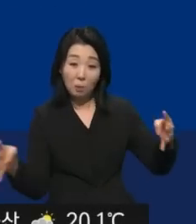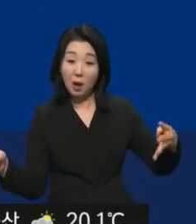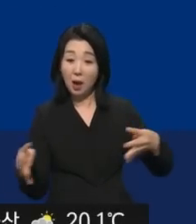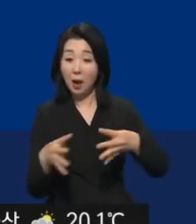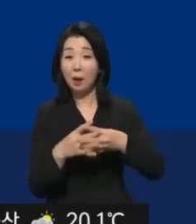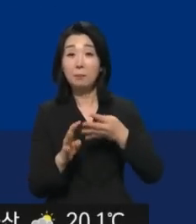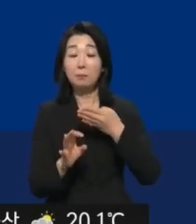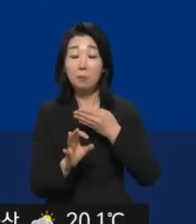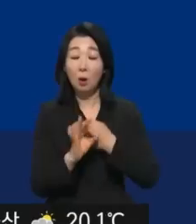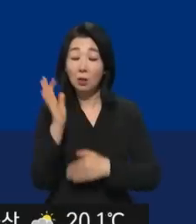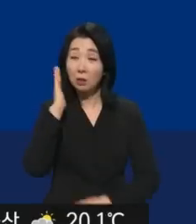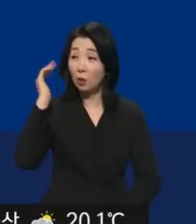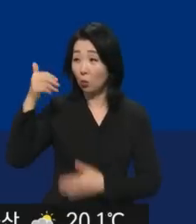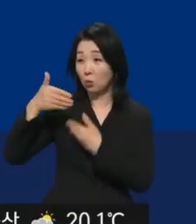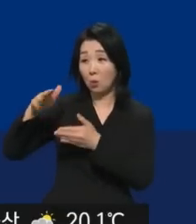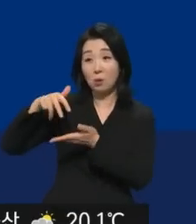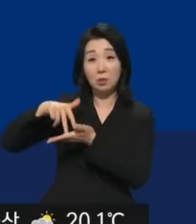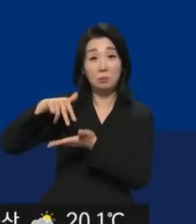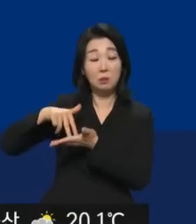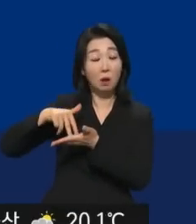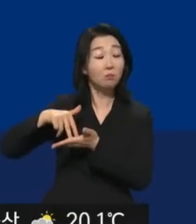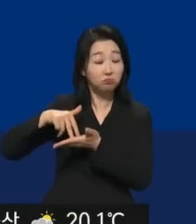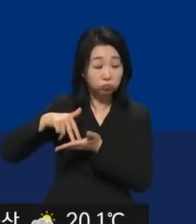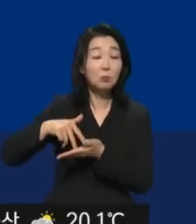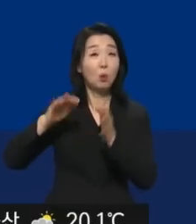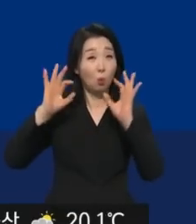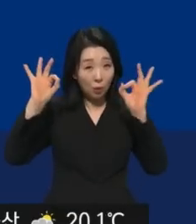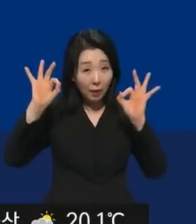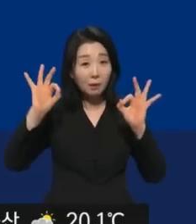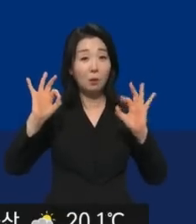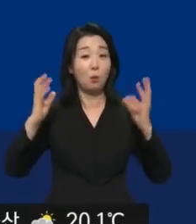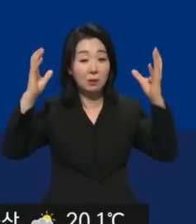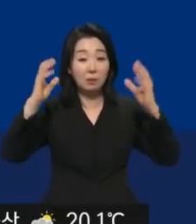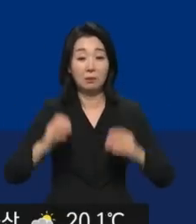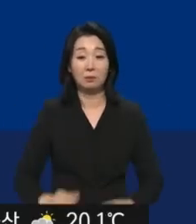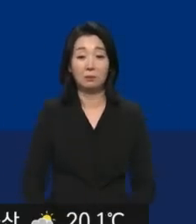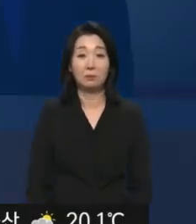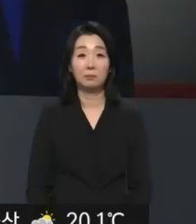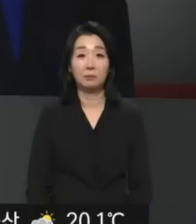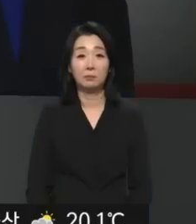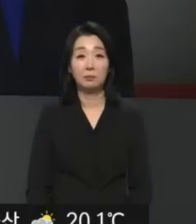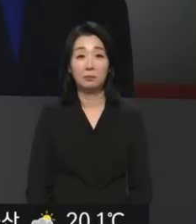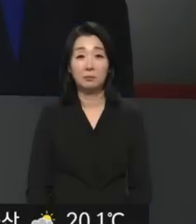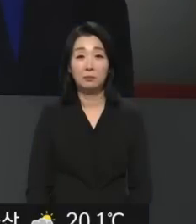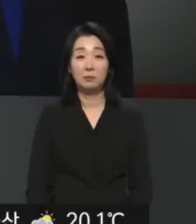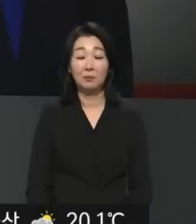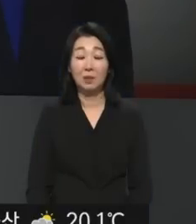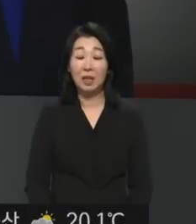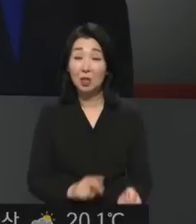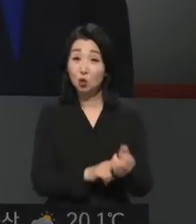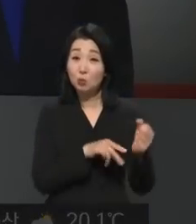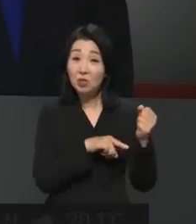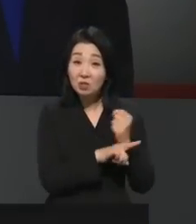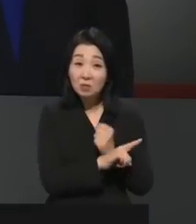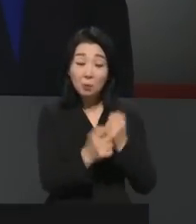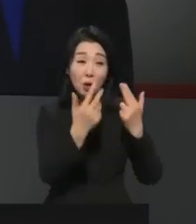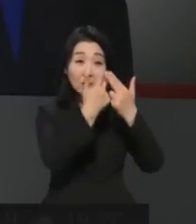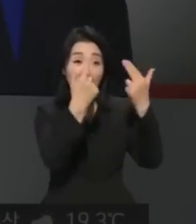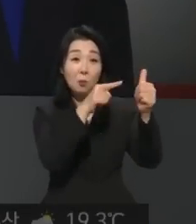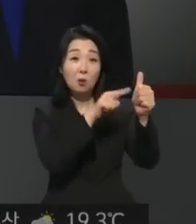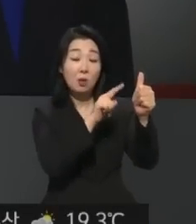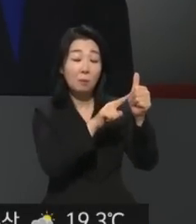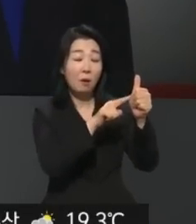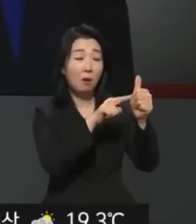된다면 대통령실로서야 마다할 이유가 없습니다. 이 말에 숨은 듯 이재명 대표는